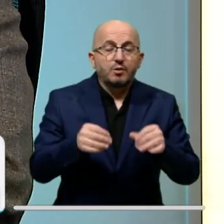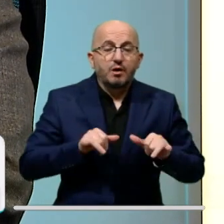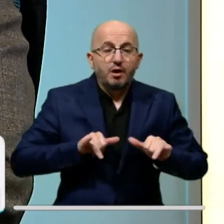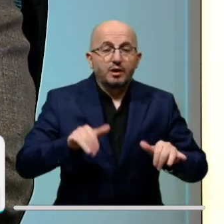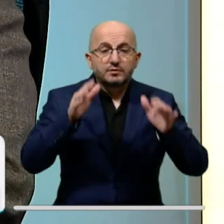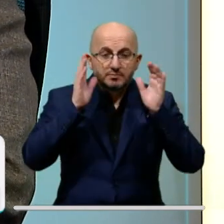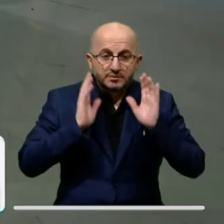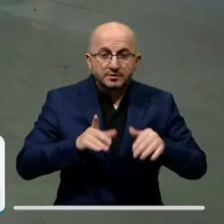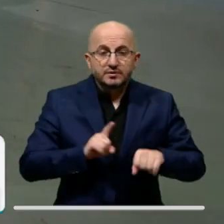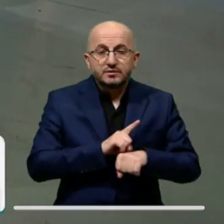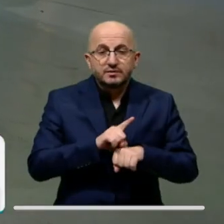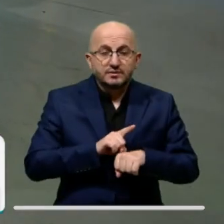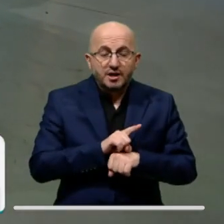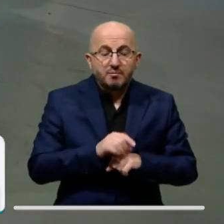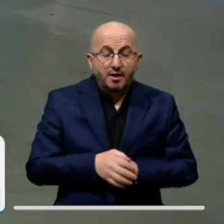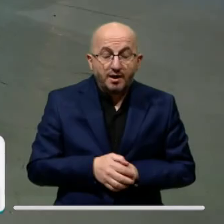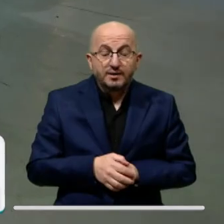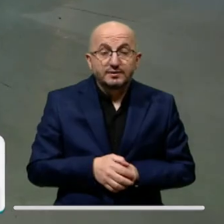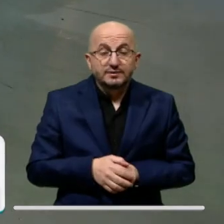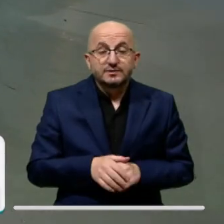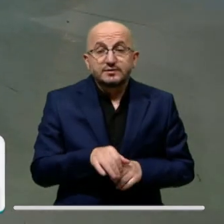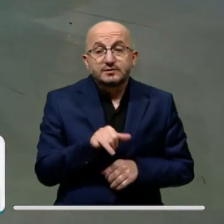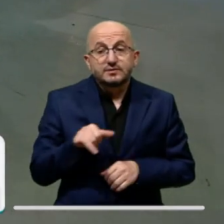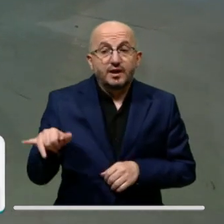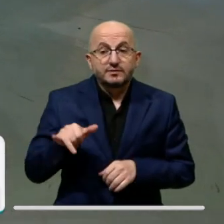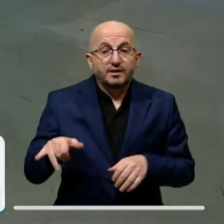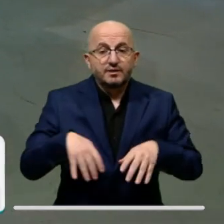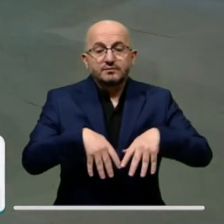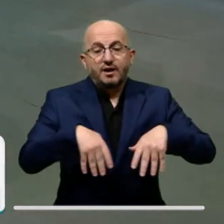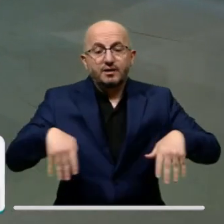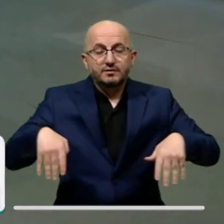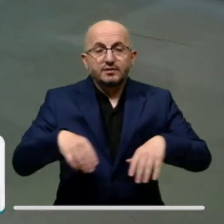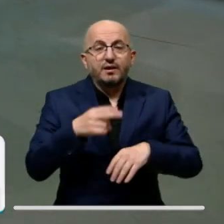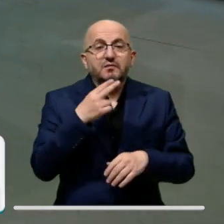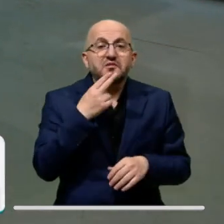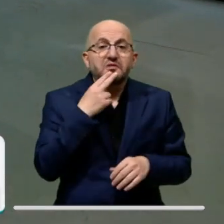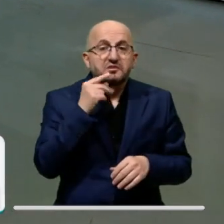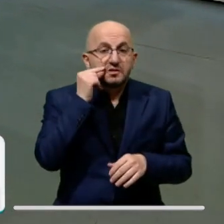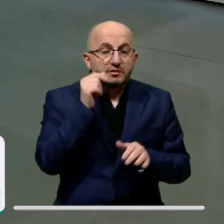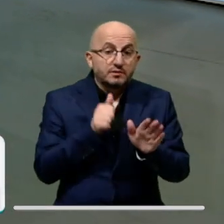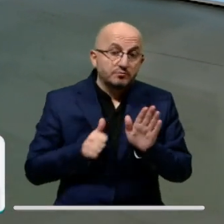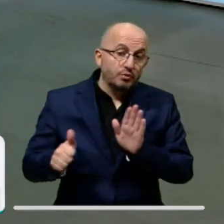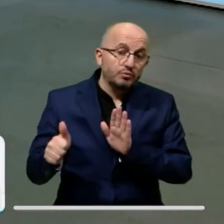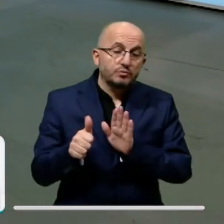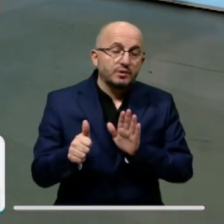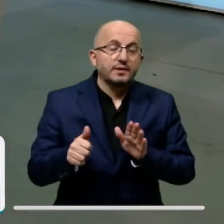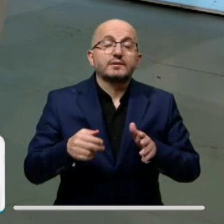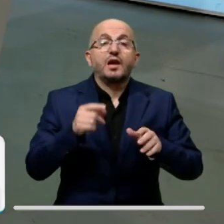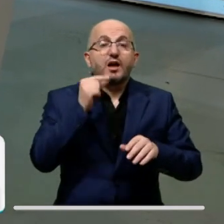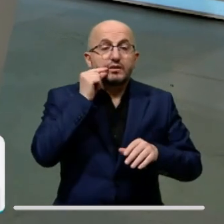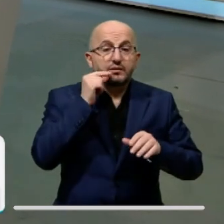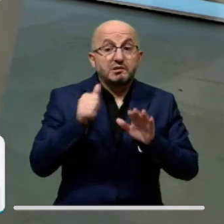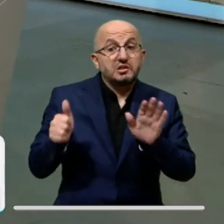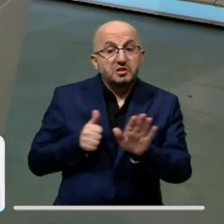kılmaları halinde o zaman yan yana iseler veya kadın erkeğin önünde ise o erkeğin namazı